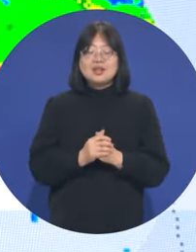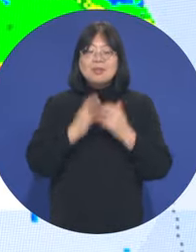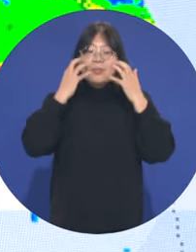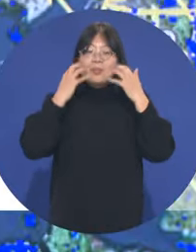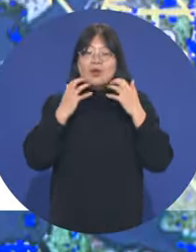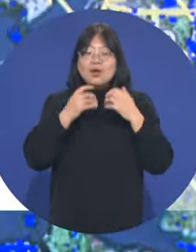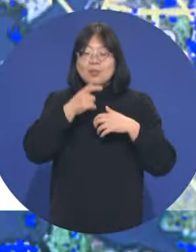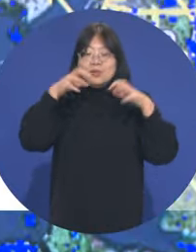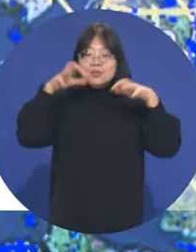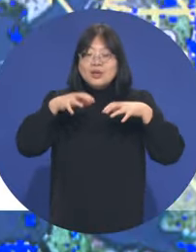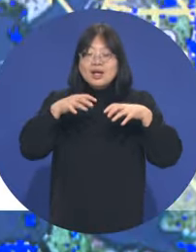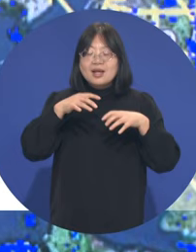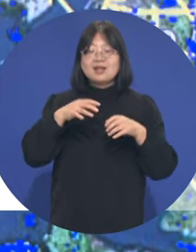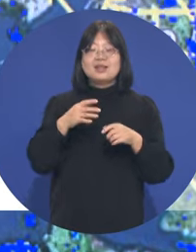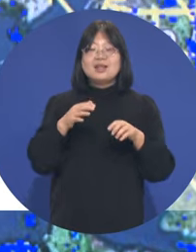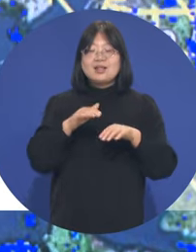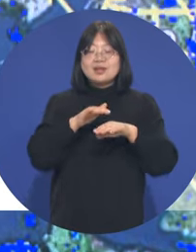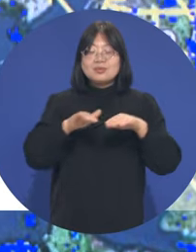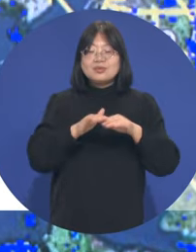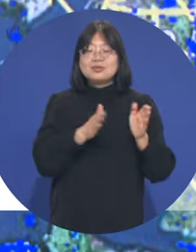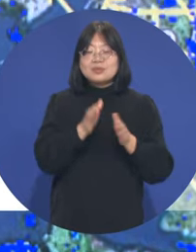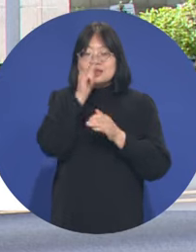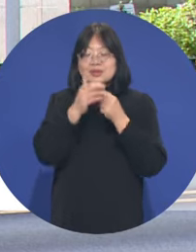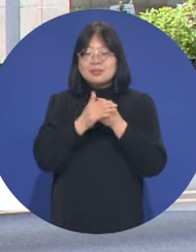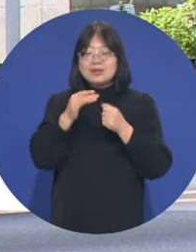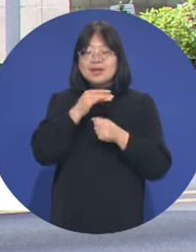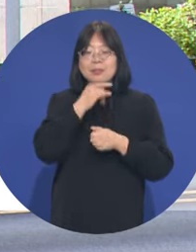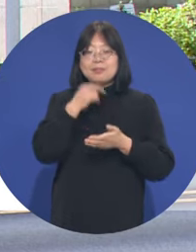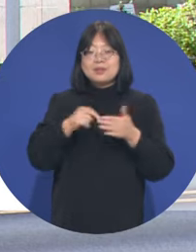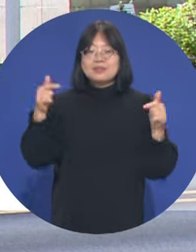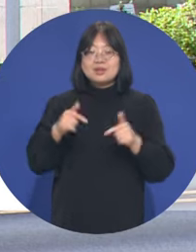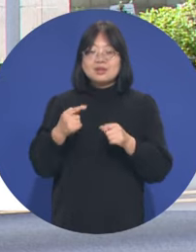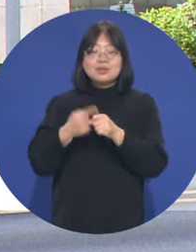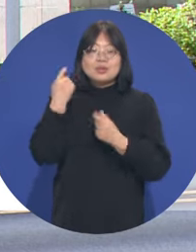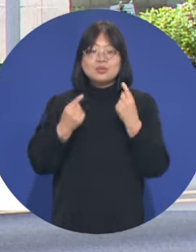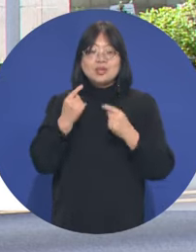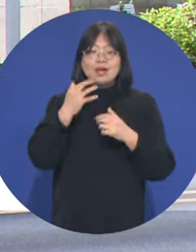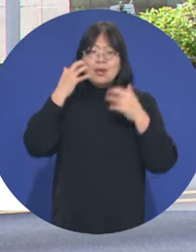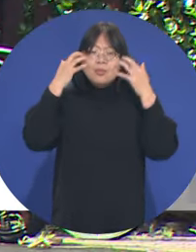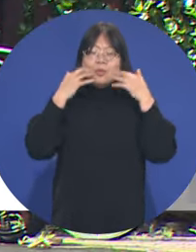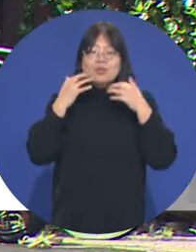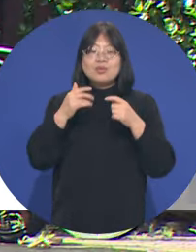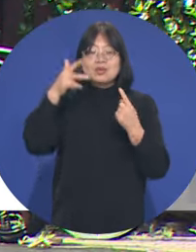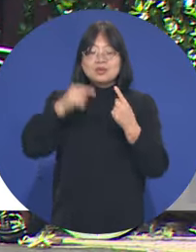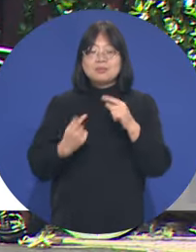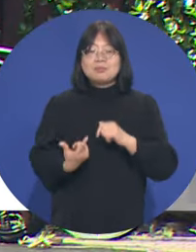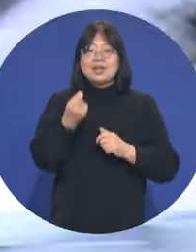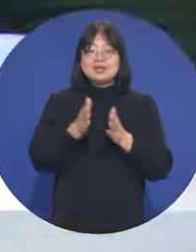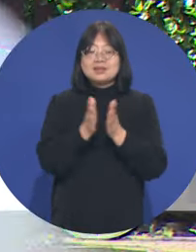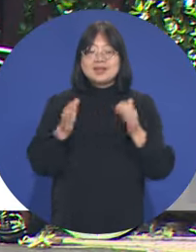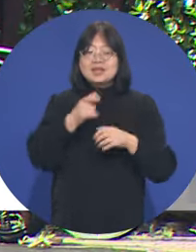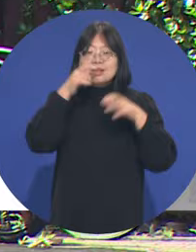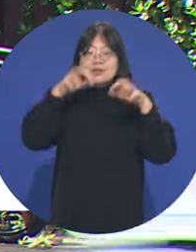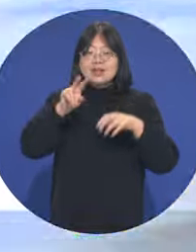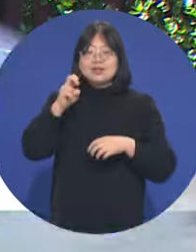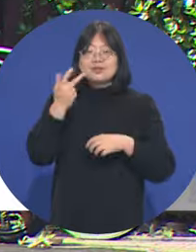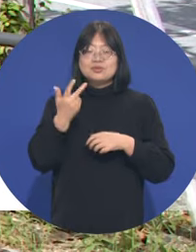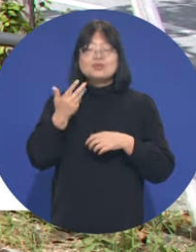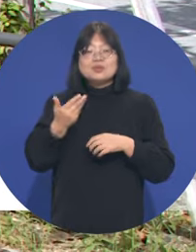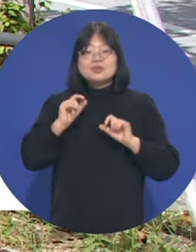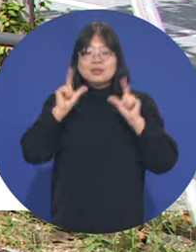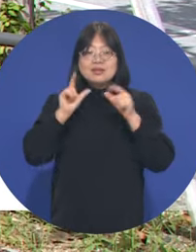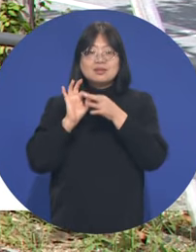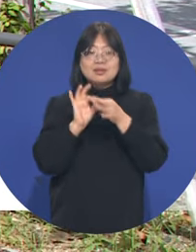대책으로 피해를 최소화했다고 밝혔습니다 올해는 작년보다 폭염이 주일 빨리 시작됐고 장만은 29일간